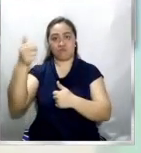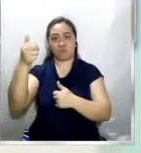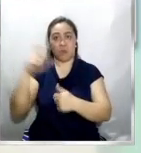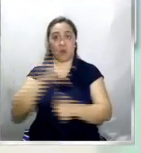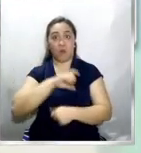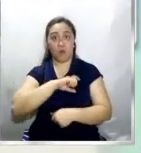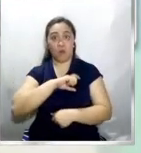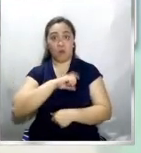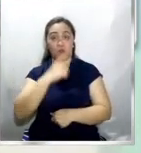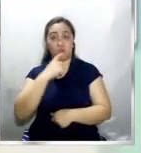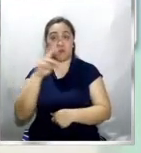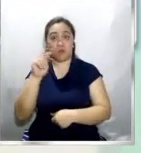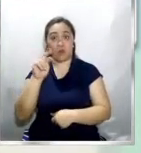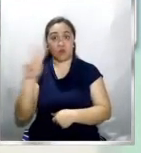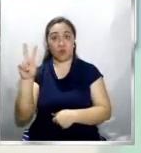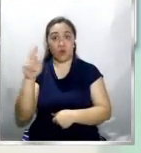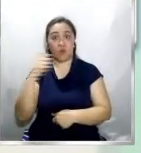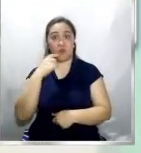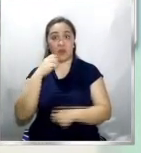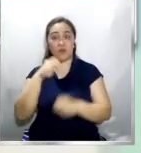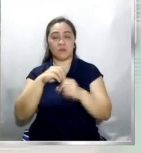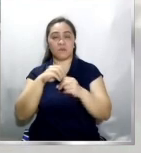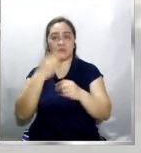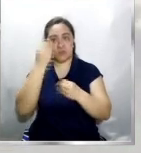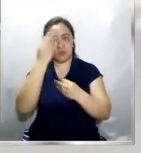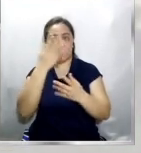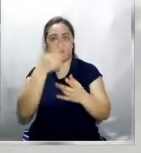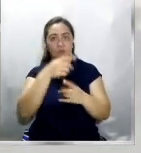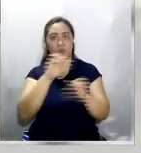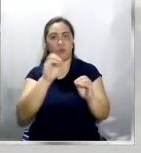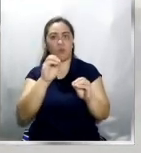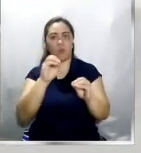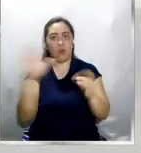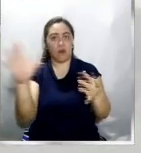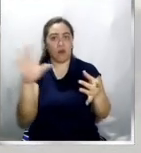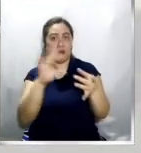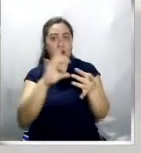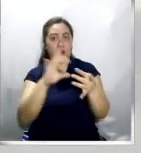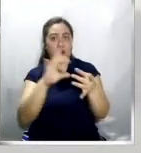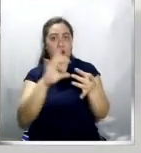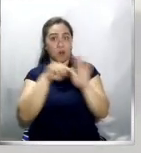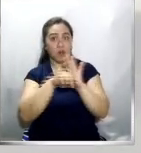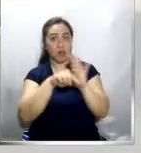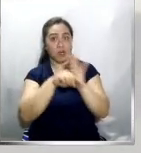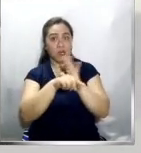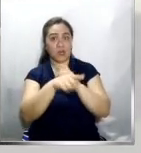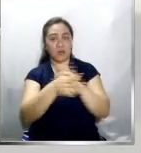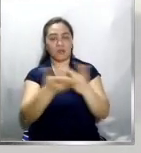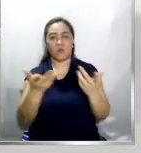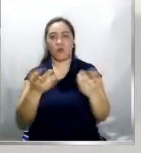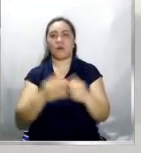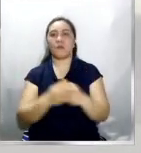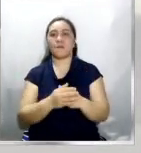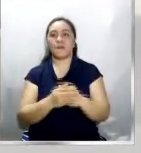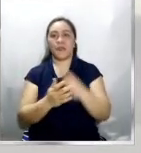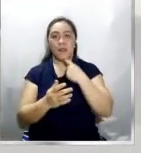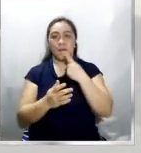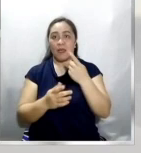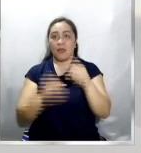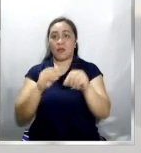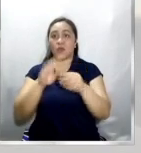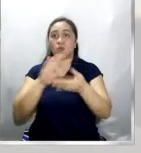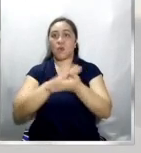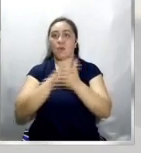Colonel Hector Amancia na may kinalaman ang pulisya sa pagpatay kay Echanis. Si Echanis ay peace consultant ng